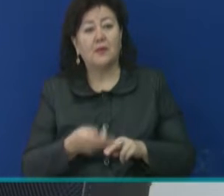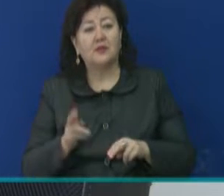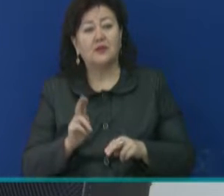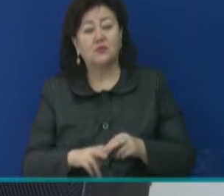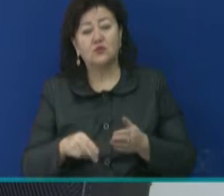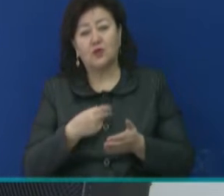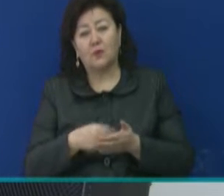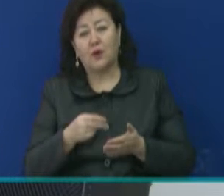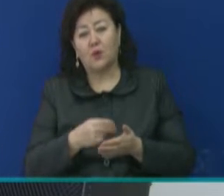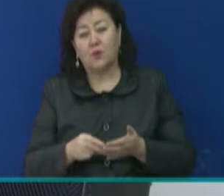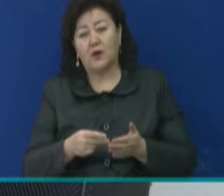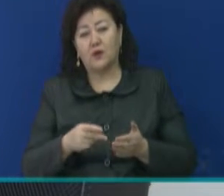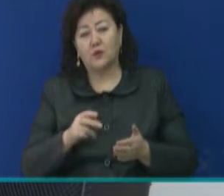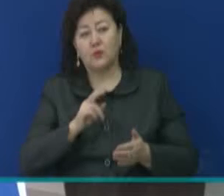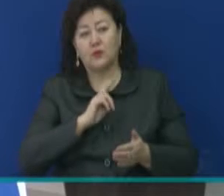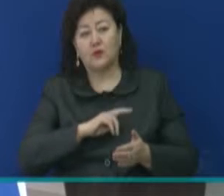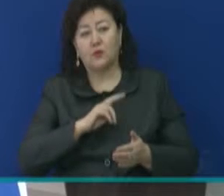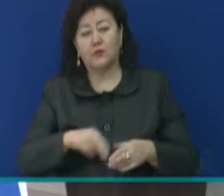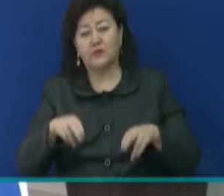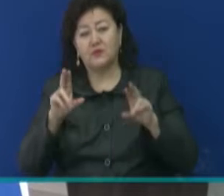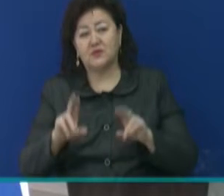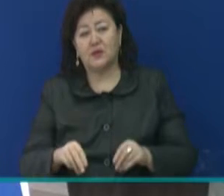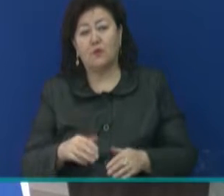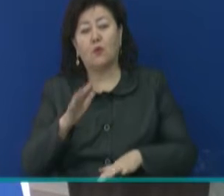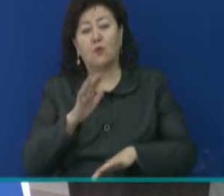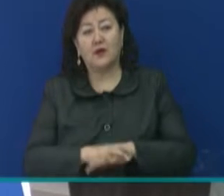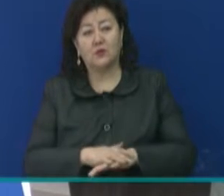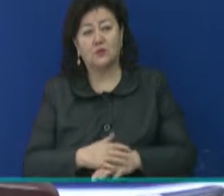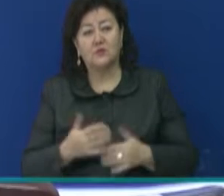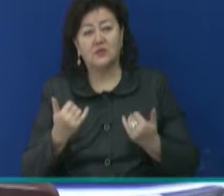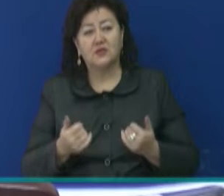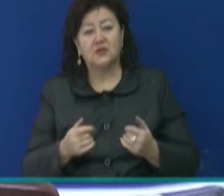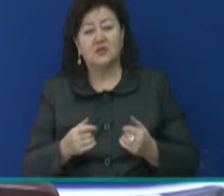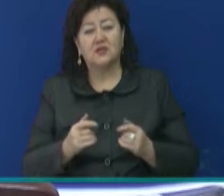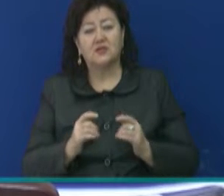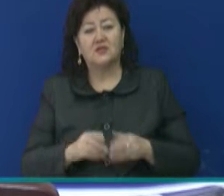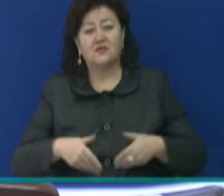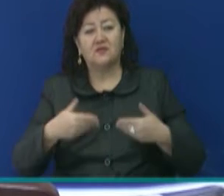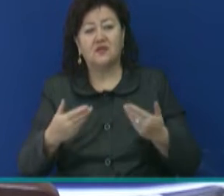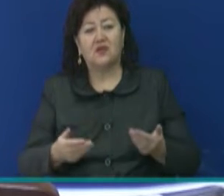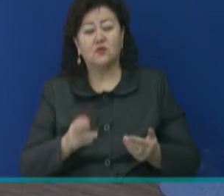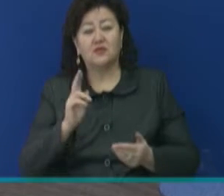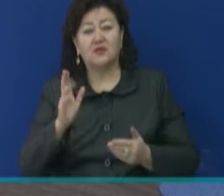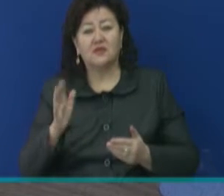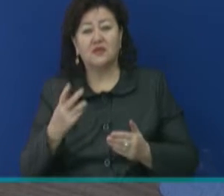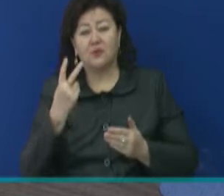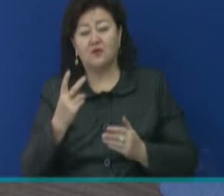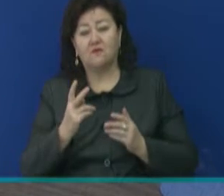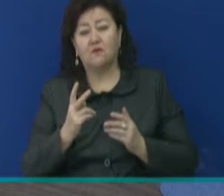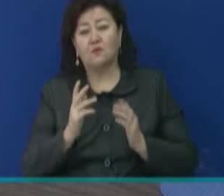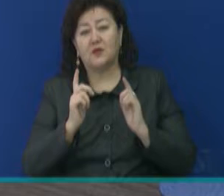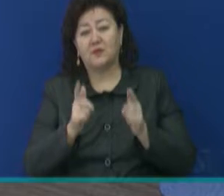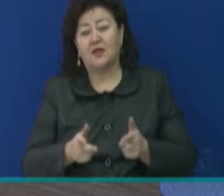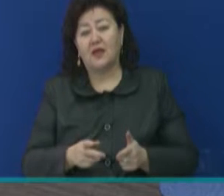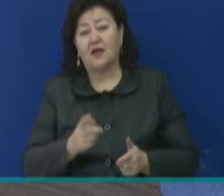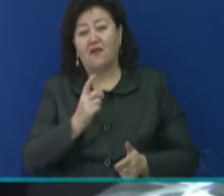приобретают сейчас в области квартиры В каком направлением это басы яйский